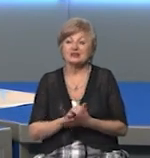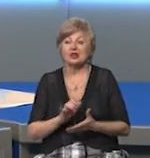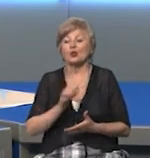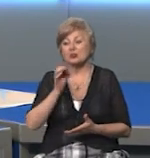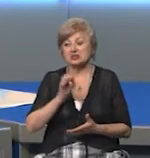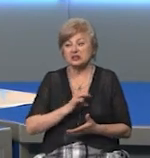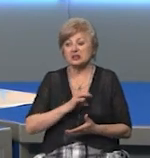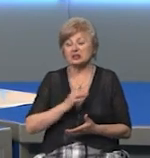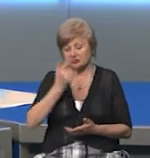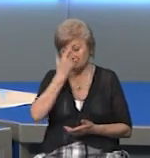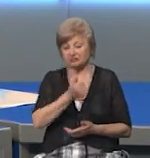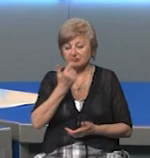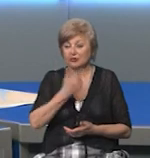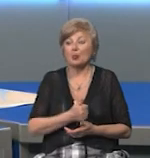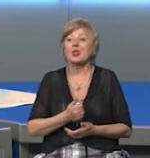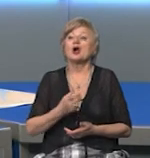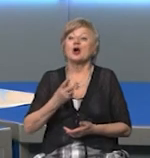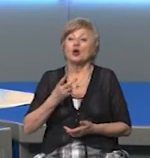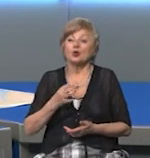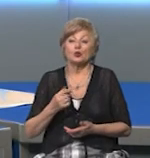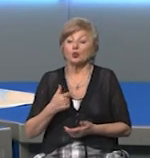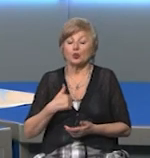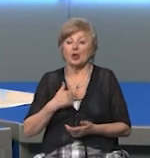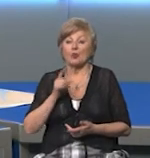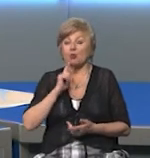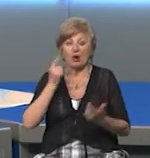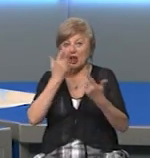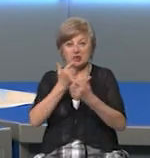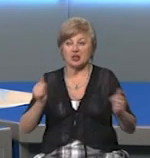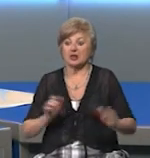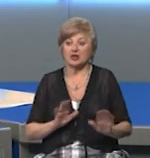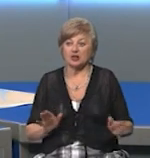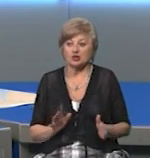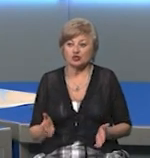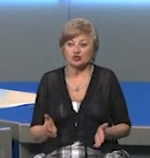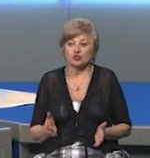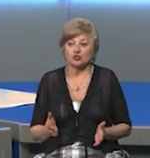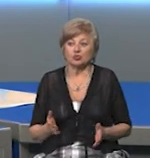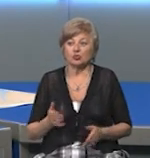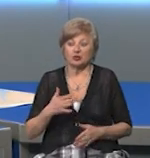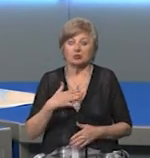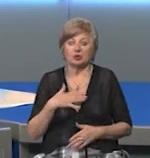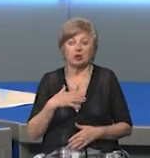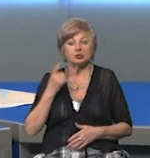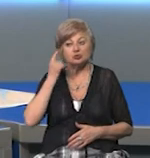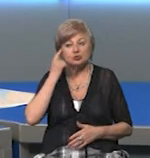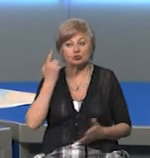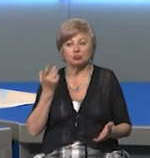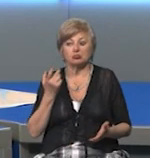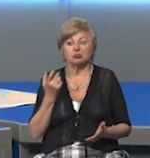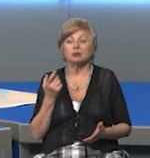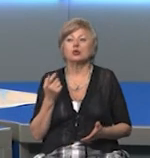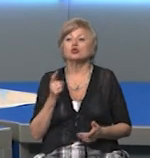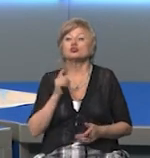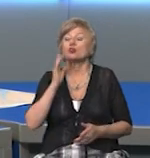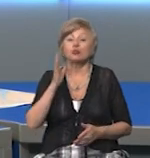вони мені дають деяку інформацію, але я не розголошую її, бо, ну, якби це для мого розуміння приватного,